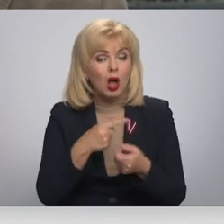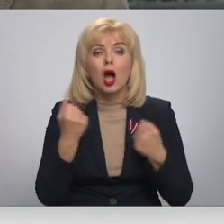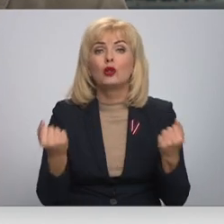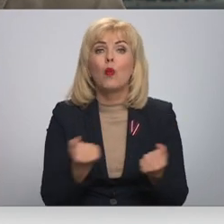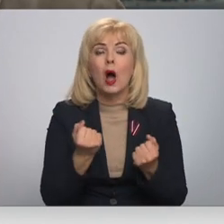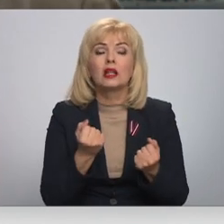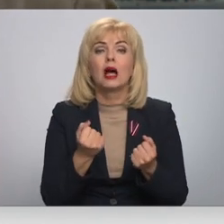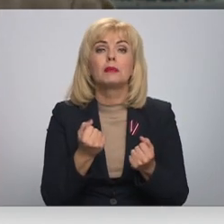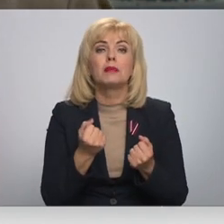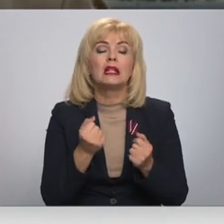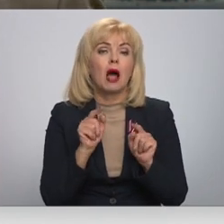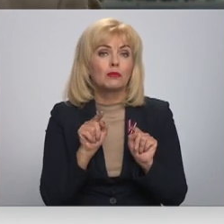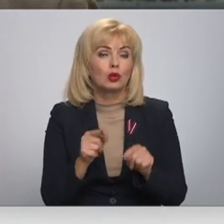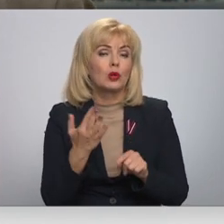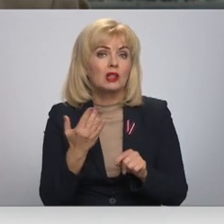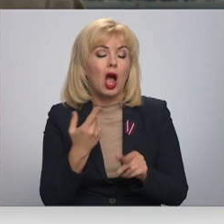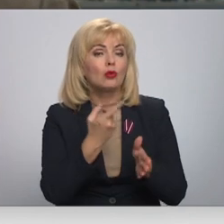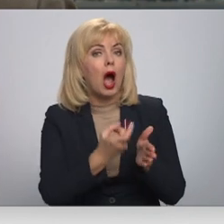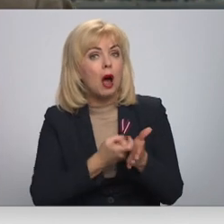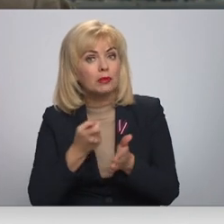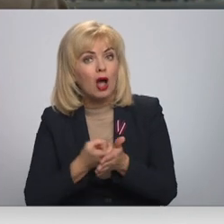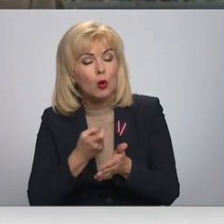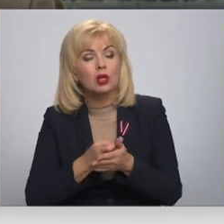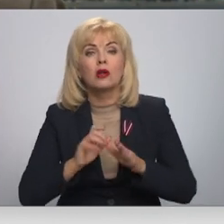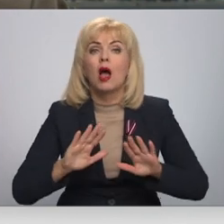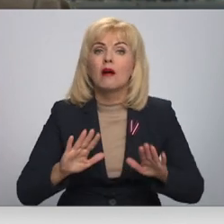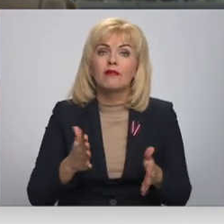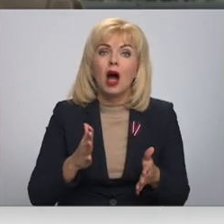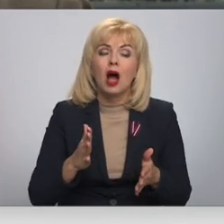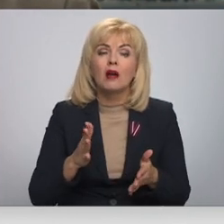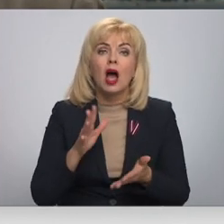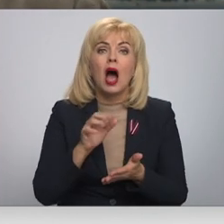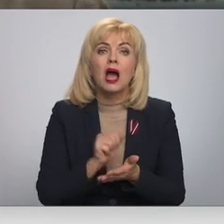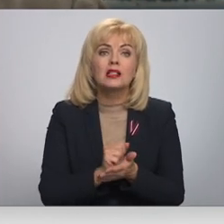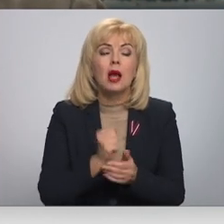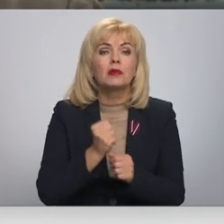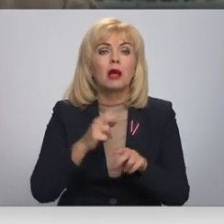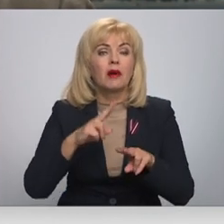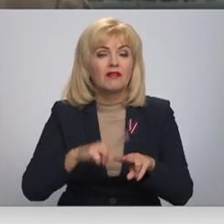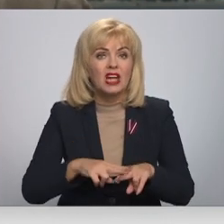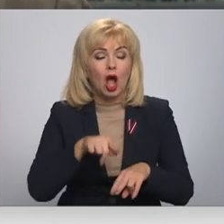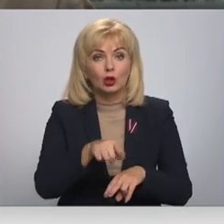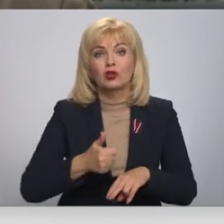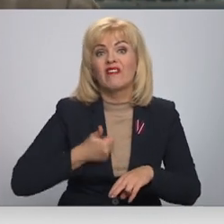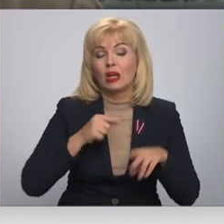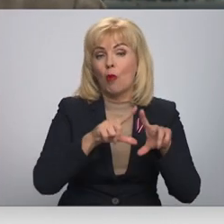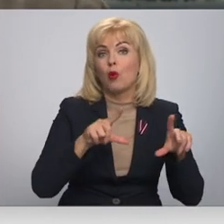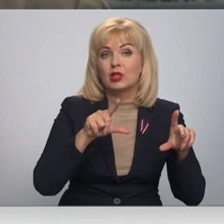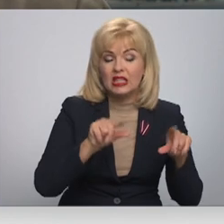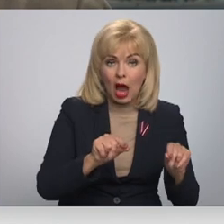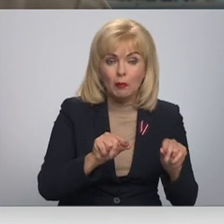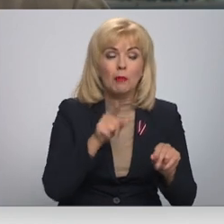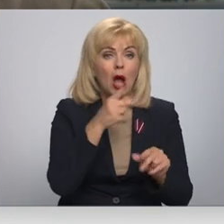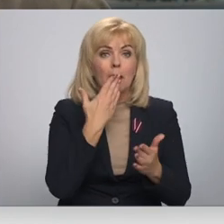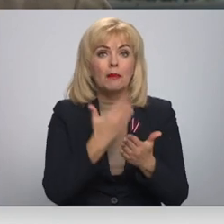nodarbināto skaits, aptaujās vai arī aizņemto darba vietu skaits uzņēmumu apsakojumā, tur jau tā aina ir